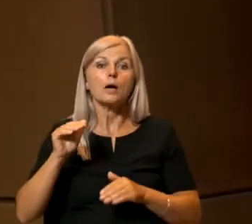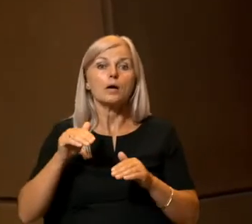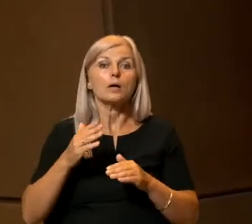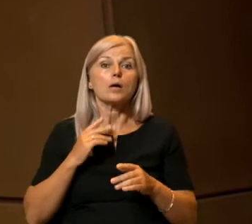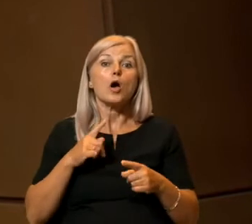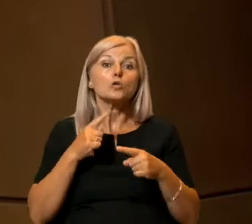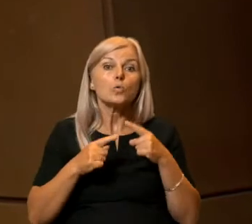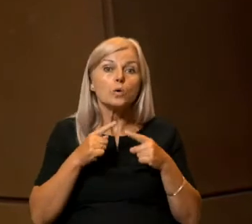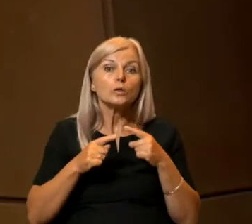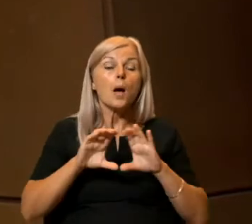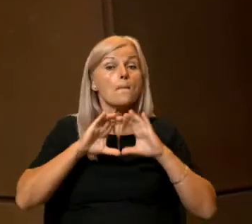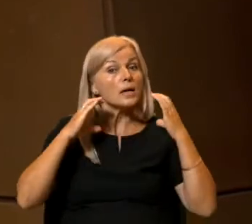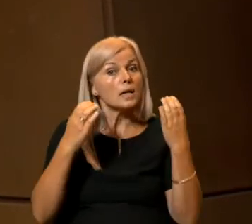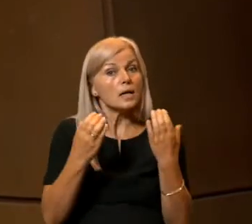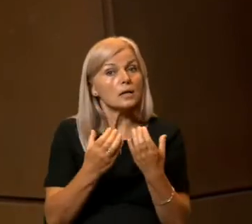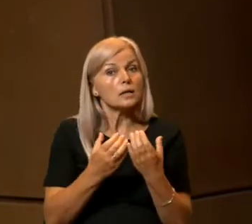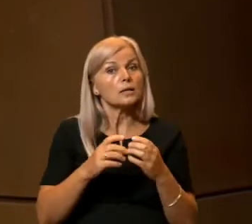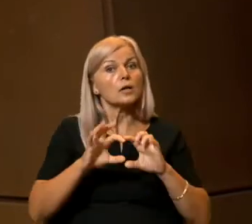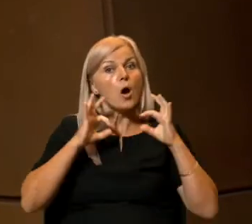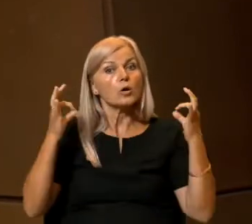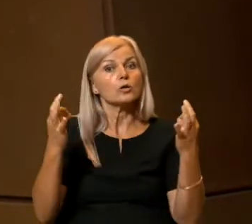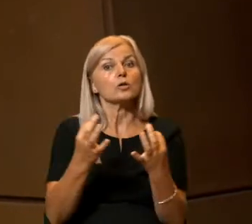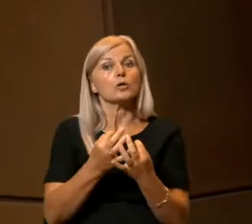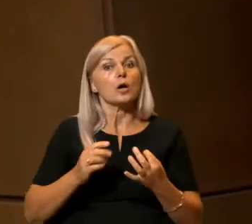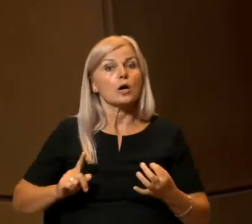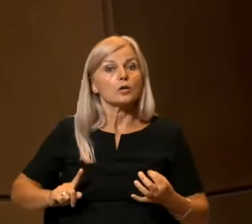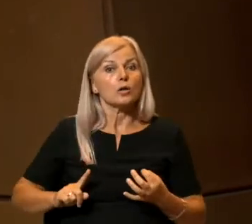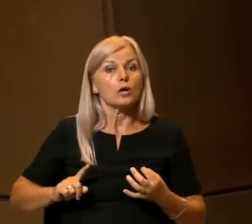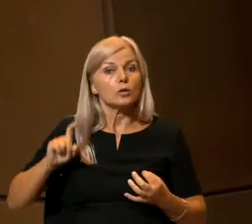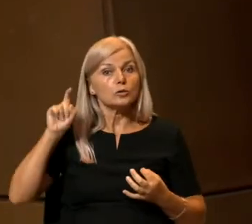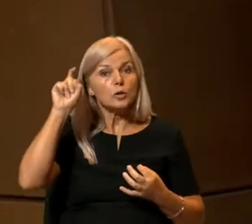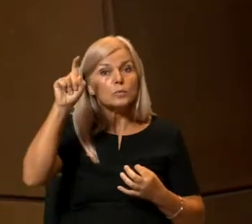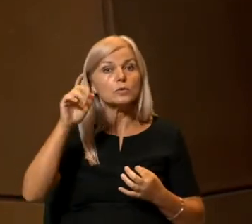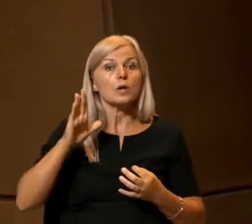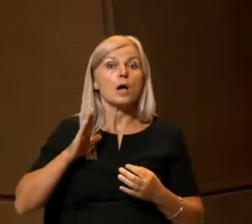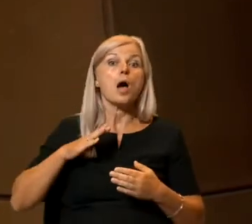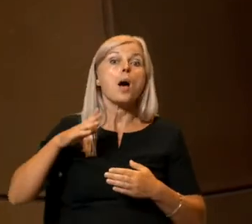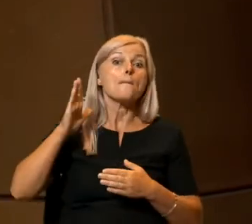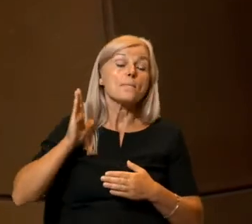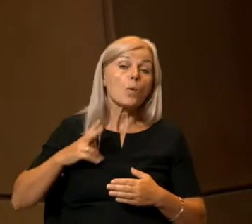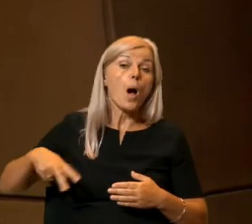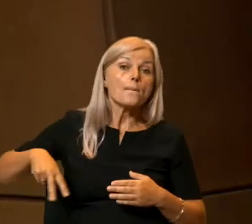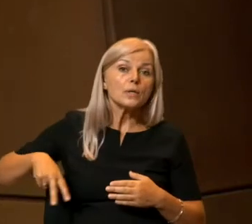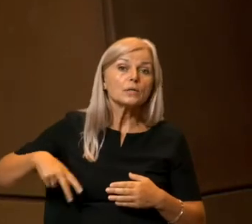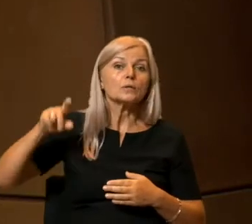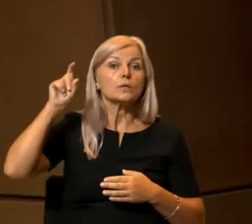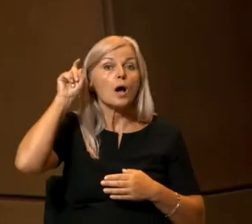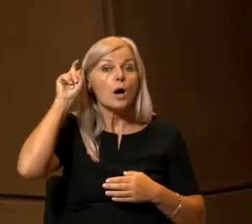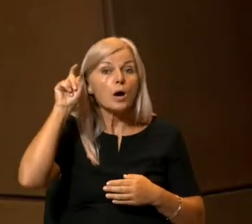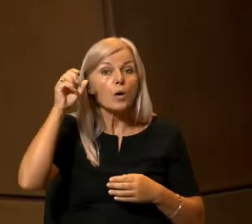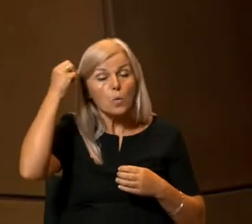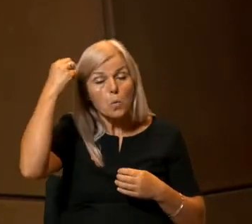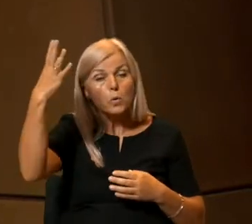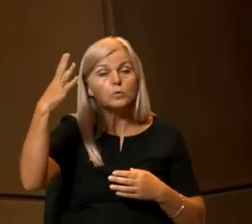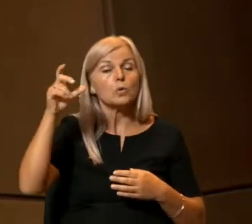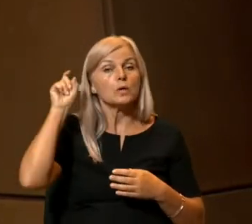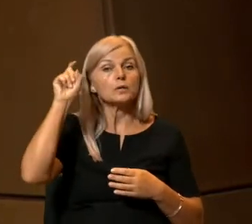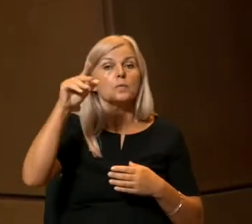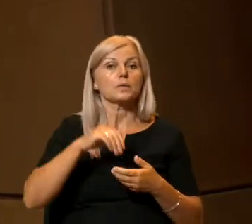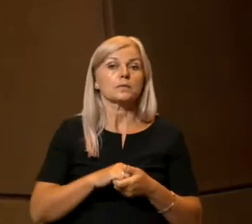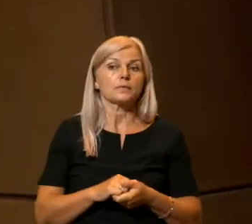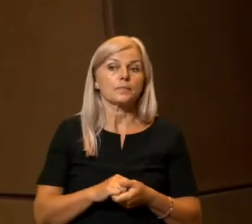członkini Parlamentu Federalnego Republiki Federalnej Niemiec, byłą minister kultury Landu Hessi.